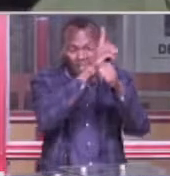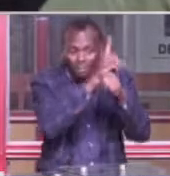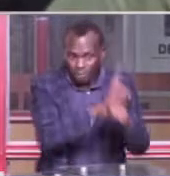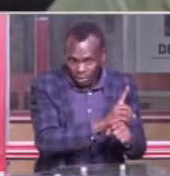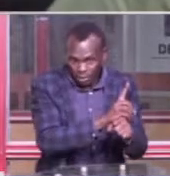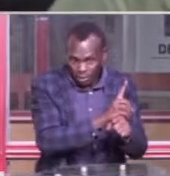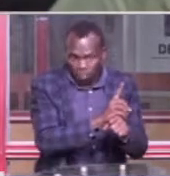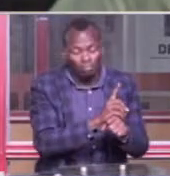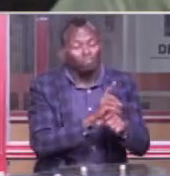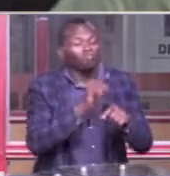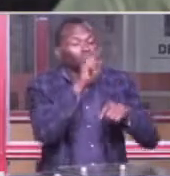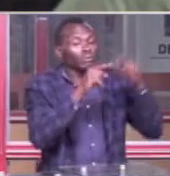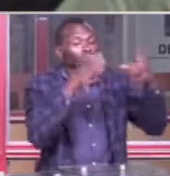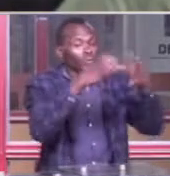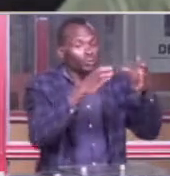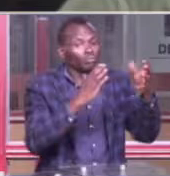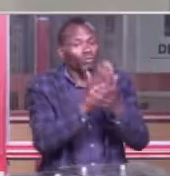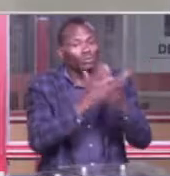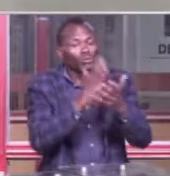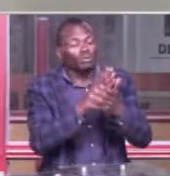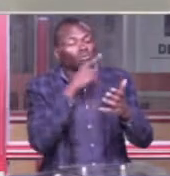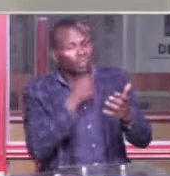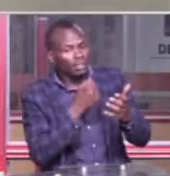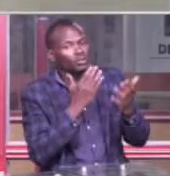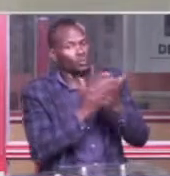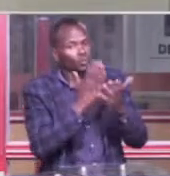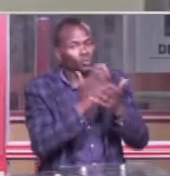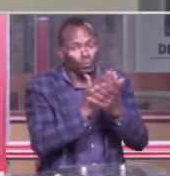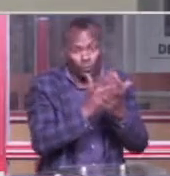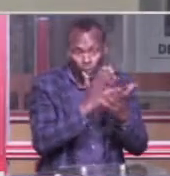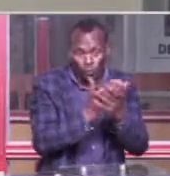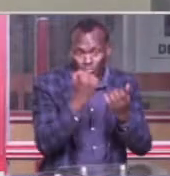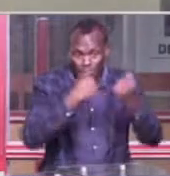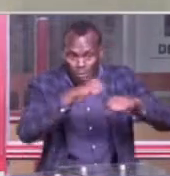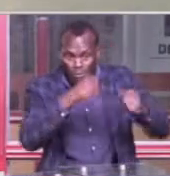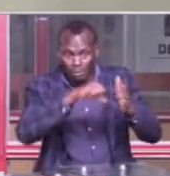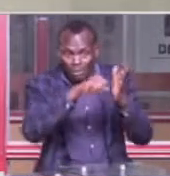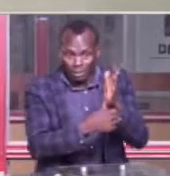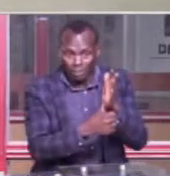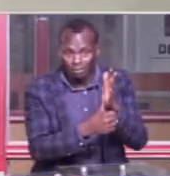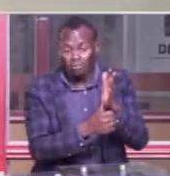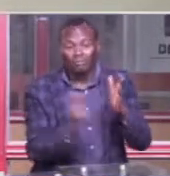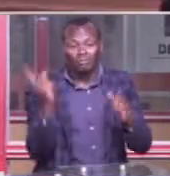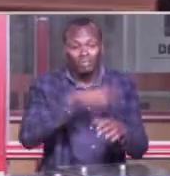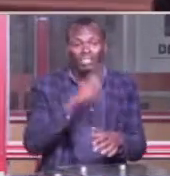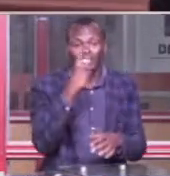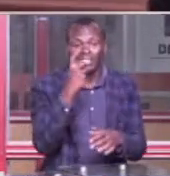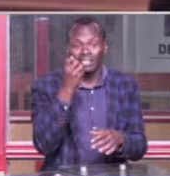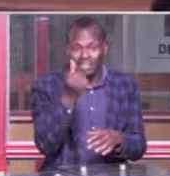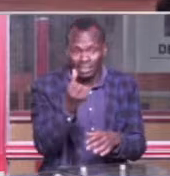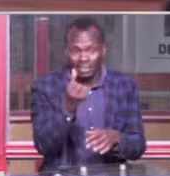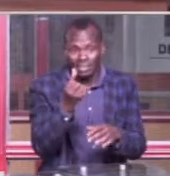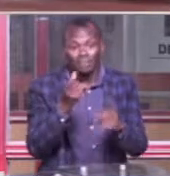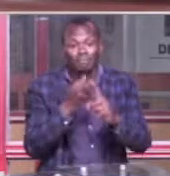gino kiteeberezebwawo okubanga yagizanga ennaku z'omwezi 16 omwezi guno omwaka guno ebuziga mu makaage agasangibwa mu division ye Makindye. Ssentebe wa